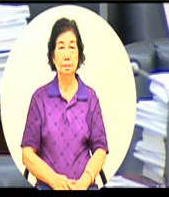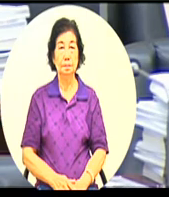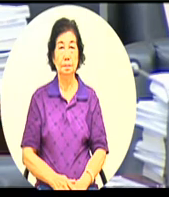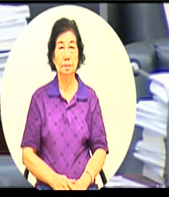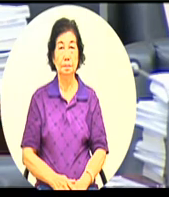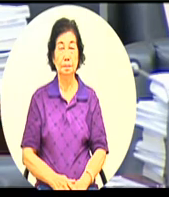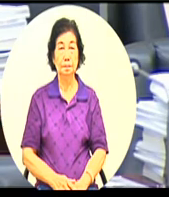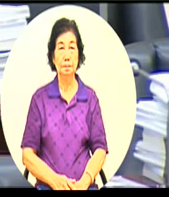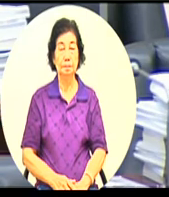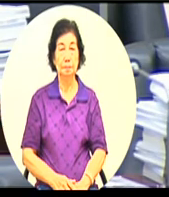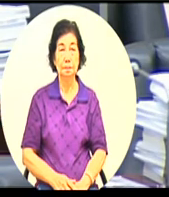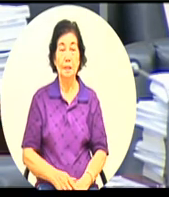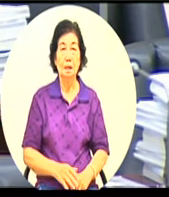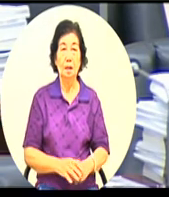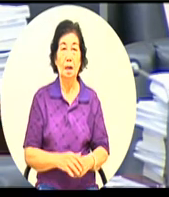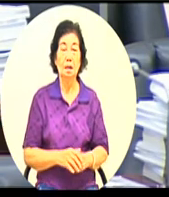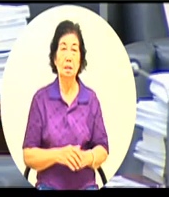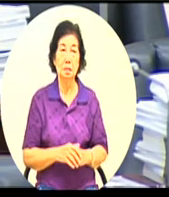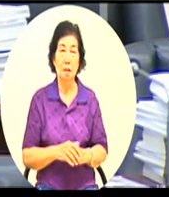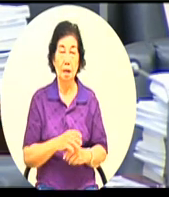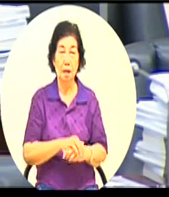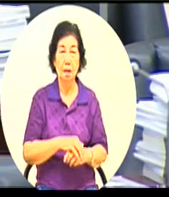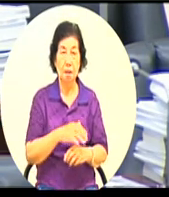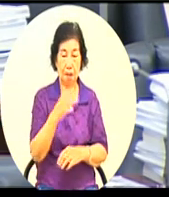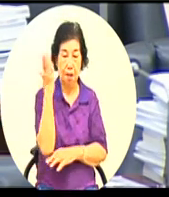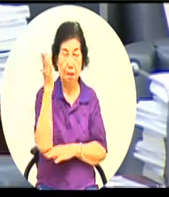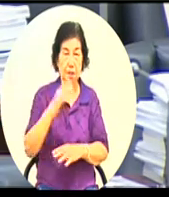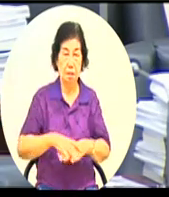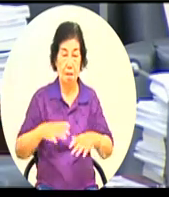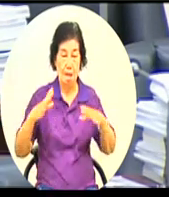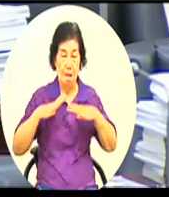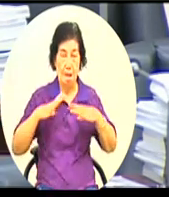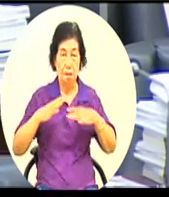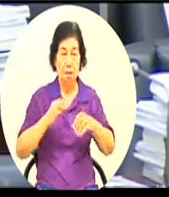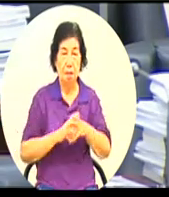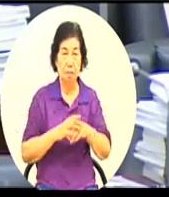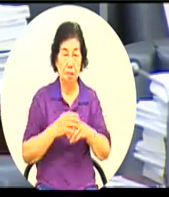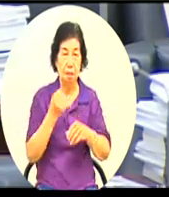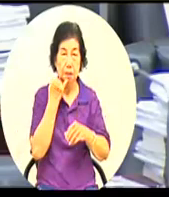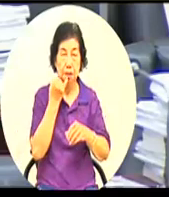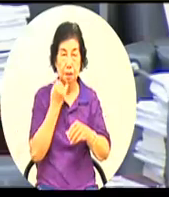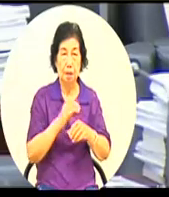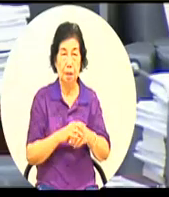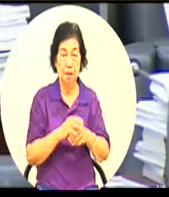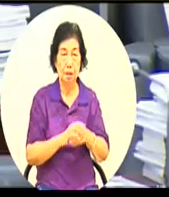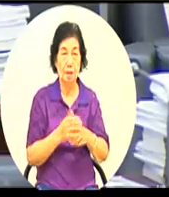只准做官放火啊！百姓点一粒点火，安尼罚紧紧，